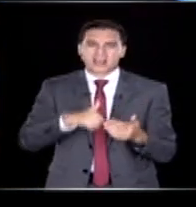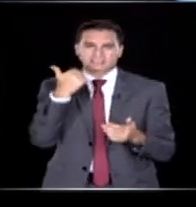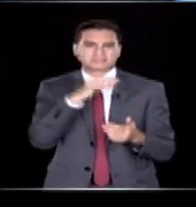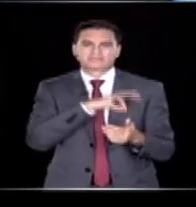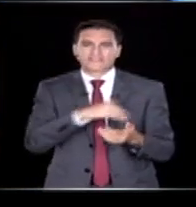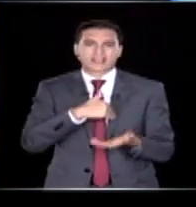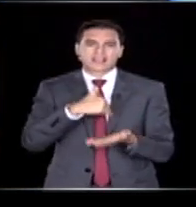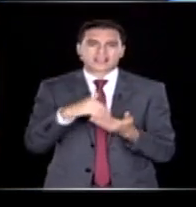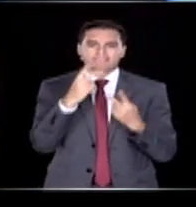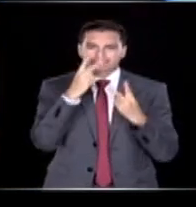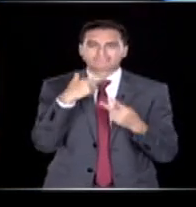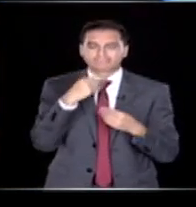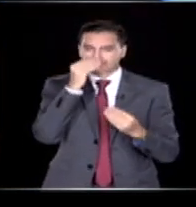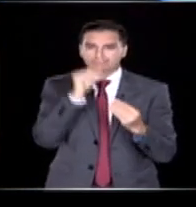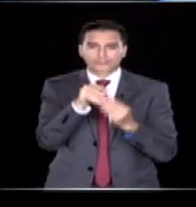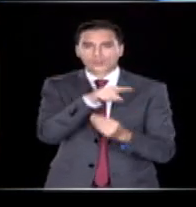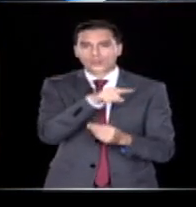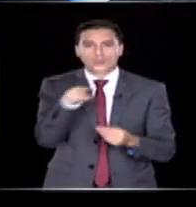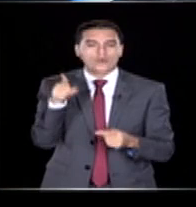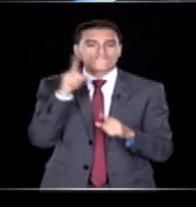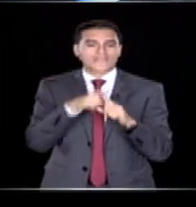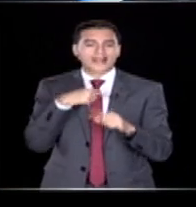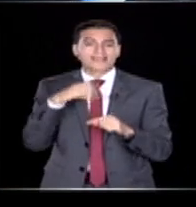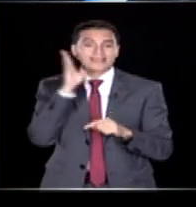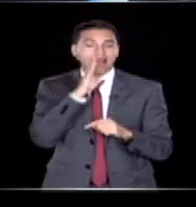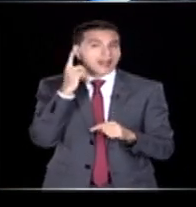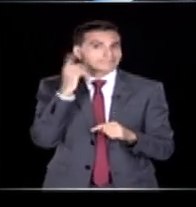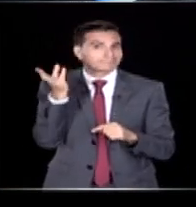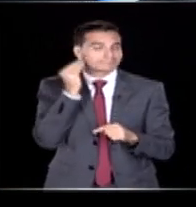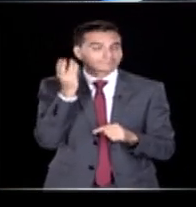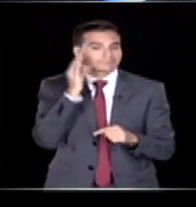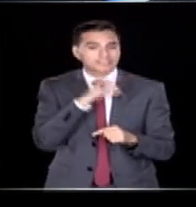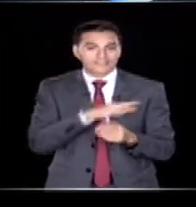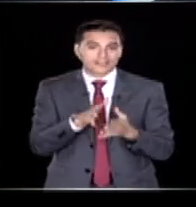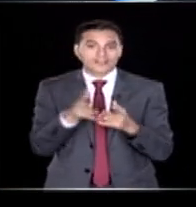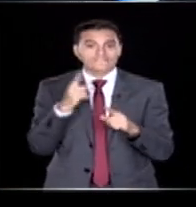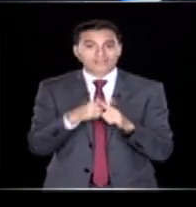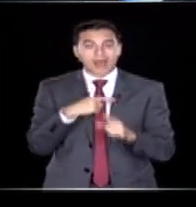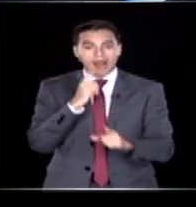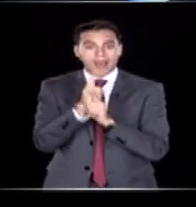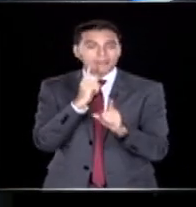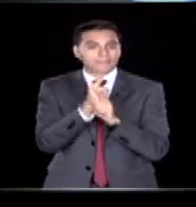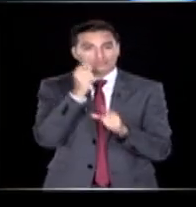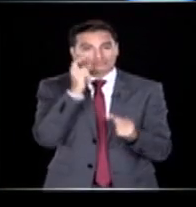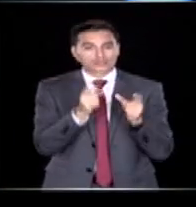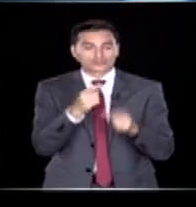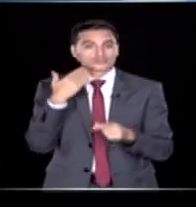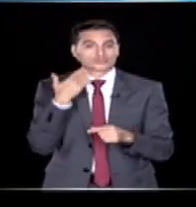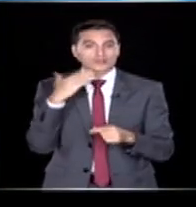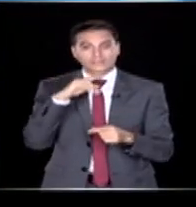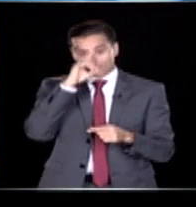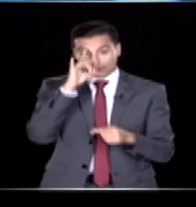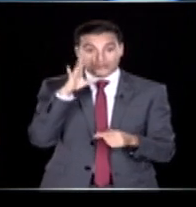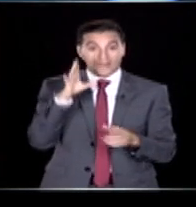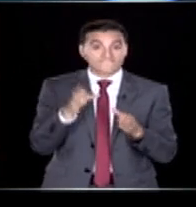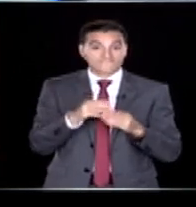هطلع بمعرفه وهطلع بمعلومه، والاجمل من كده ان انا بتعرف على شخصيات جميله يعني. ان شاء الله فريق